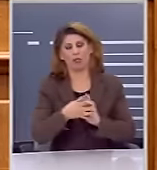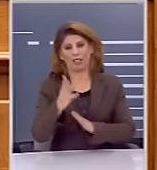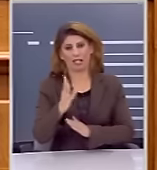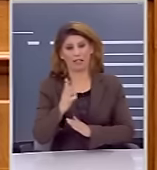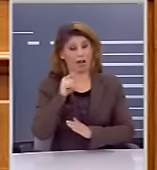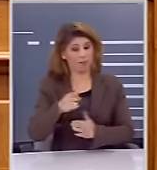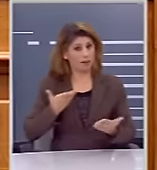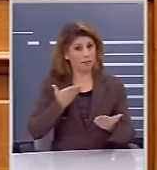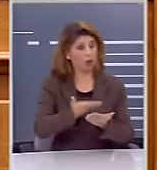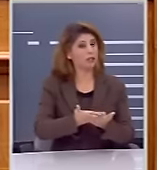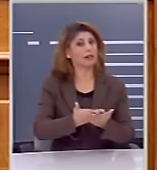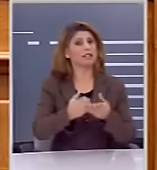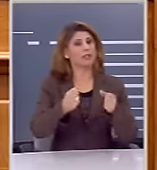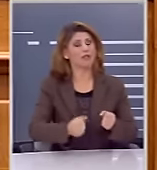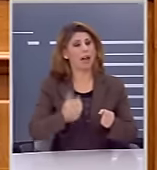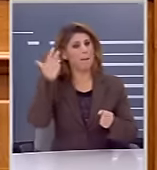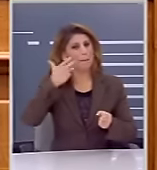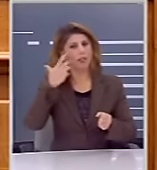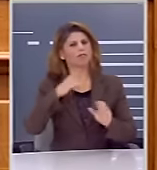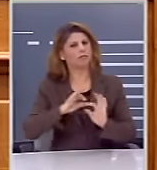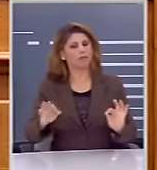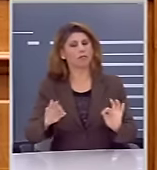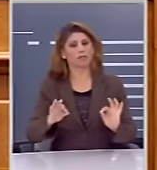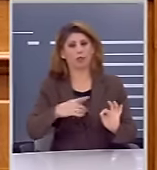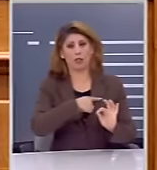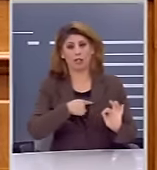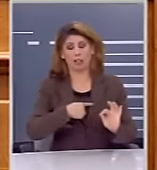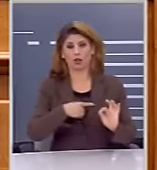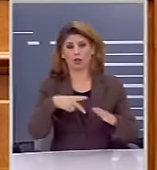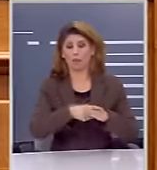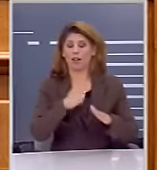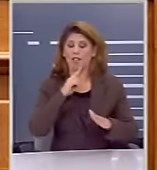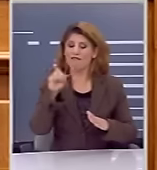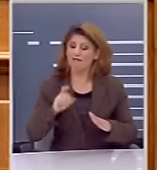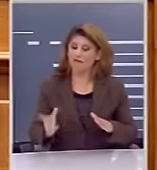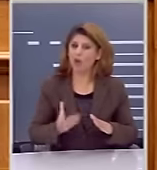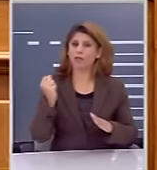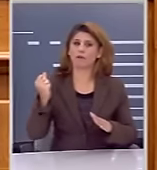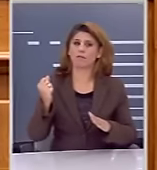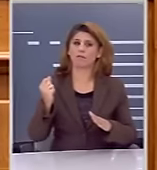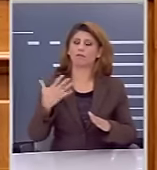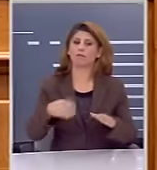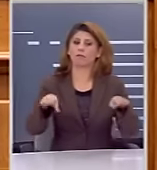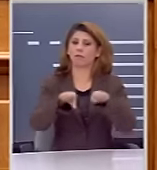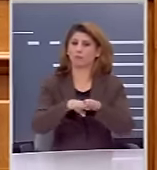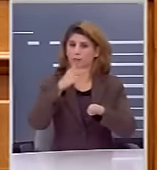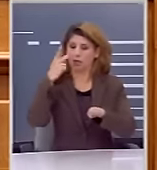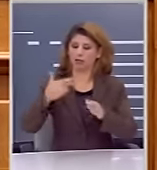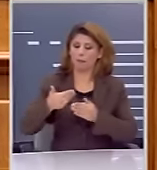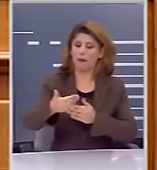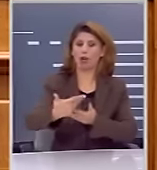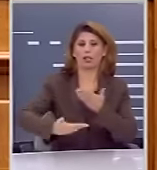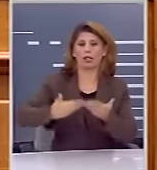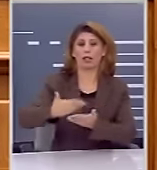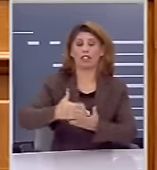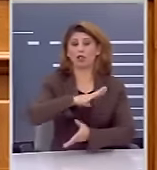πρόταση βασίστηκε σε μελέτες και διαβεβαιώσεις των διοικήσεων ταμείων ότι είναι βιώσιμα, διασφαλίζοντας τα ίσα δικαιώματα για τις μελλοντικές γενιές. Και